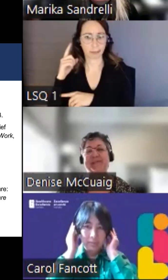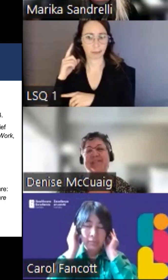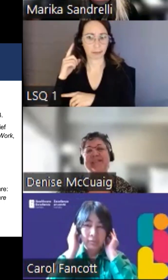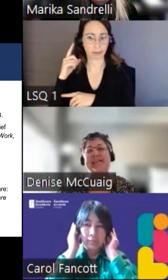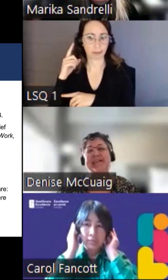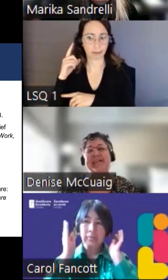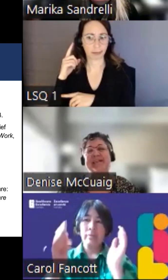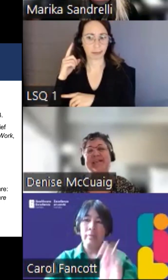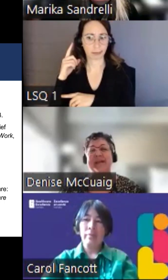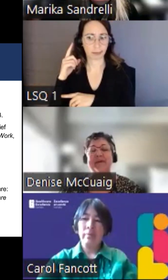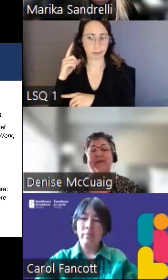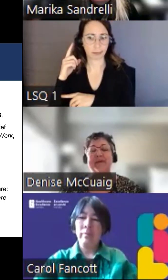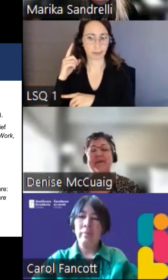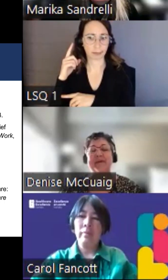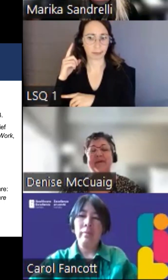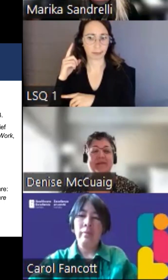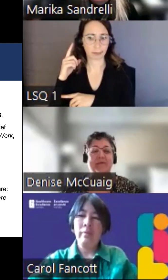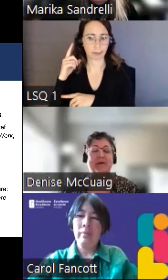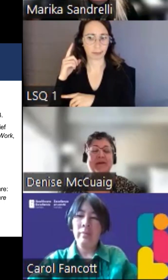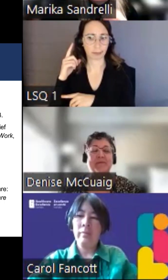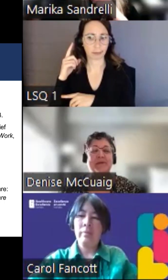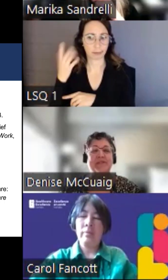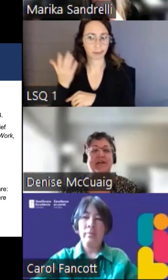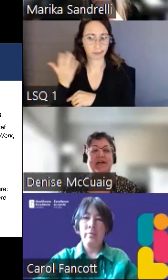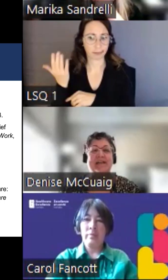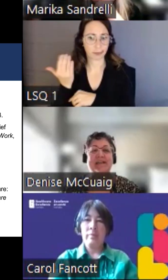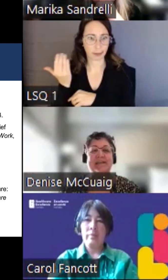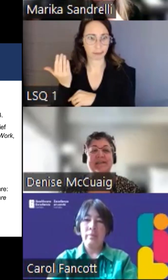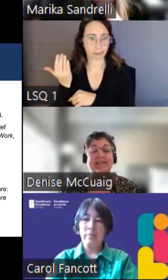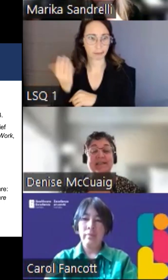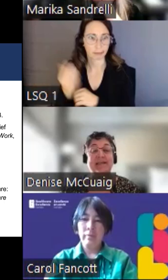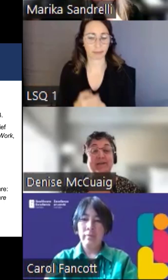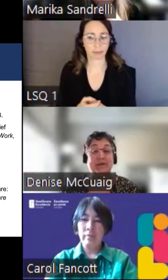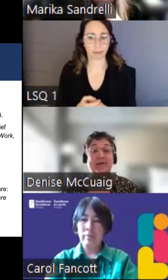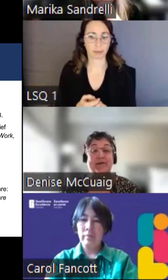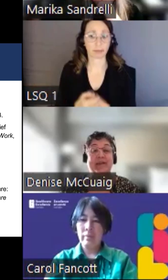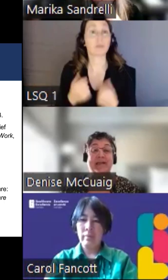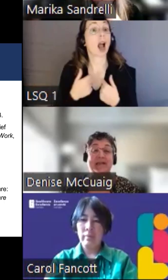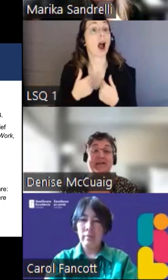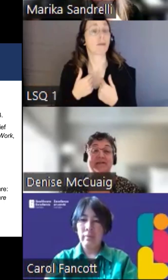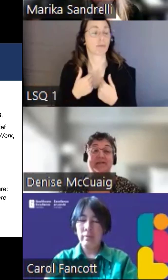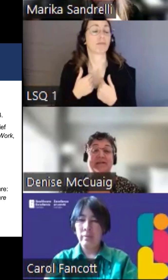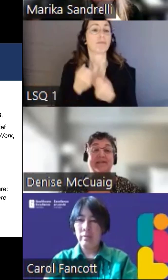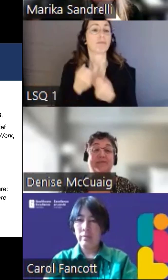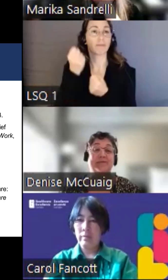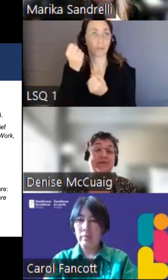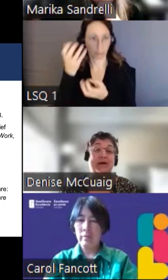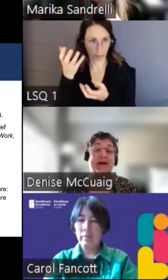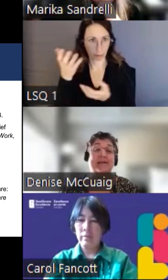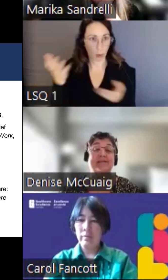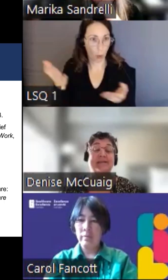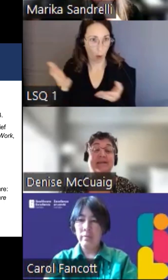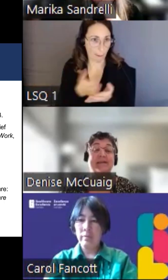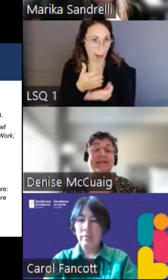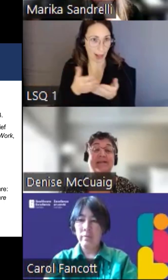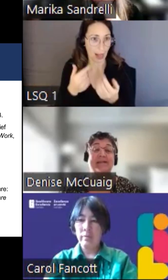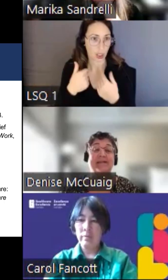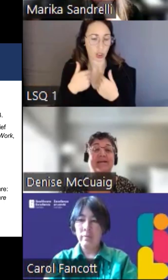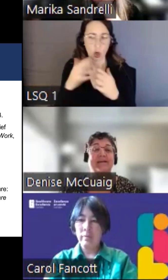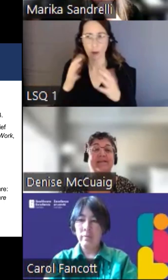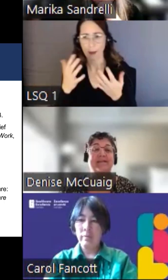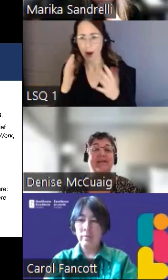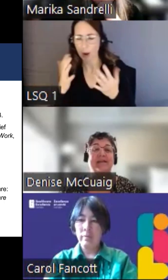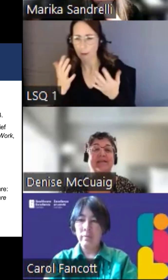je voulais partager avec vous que la façon que je vois, j'apprends et que